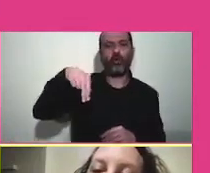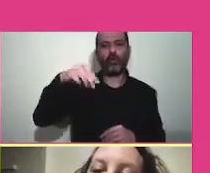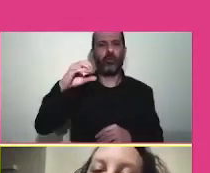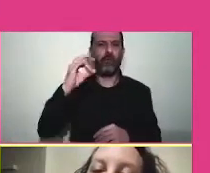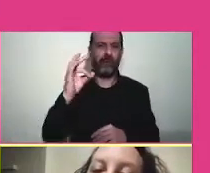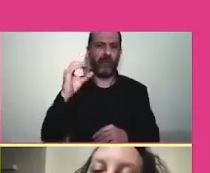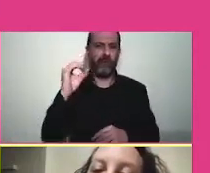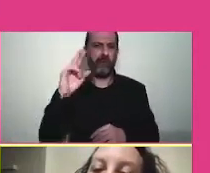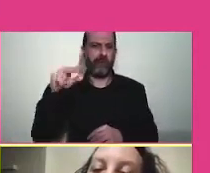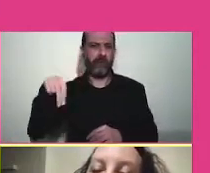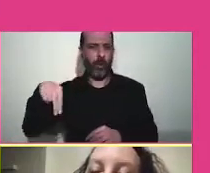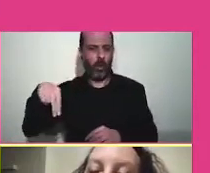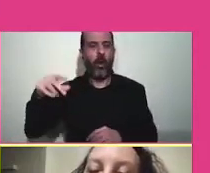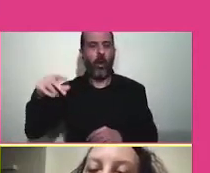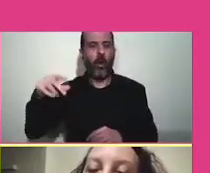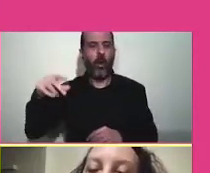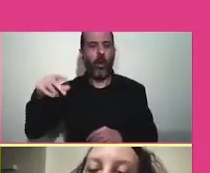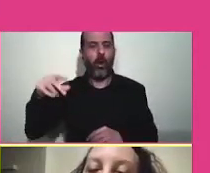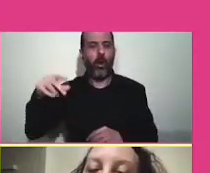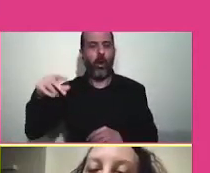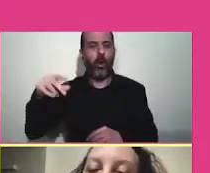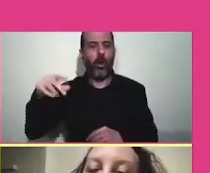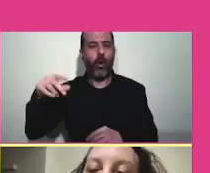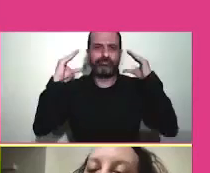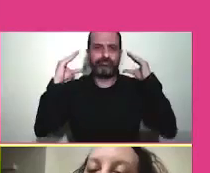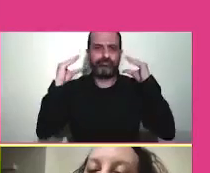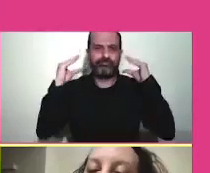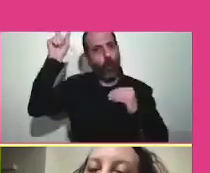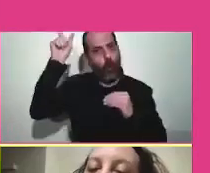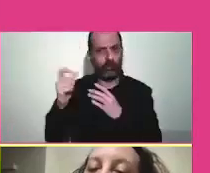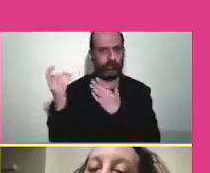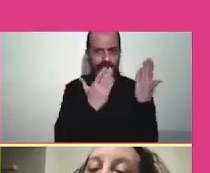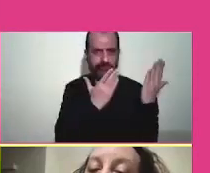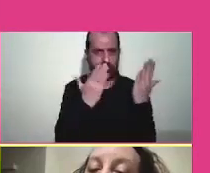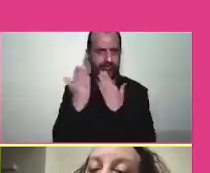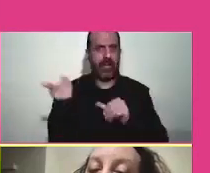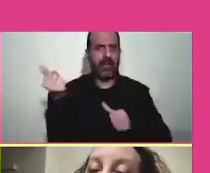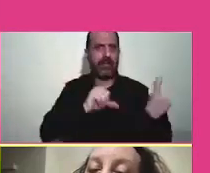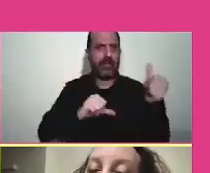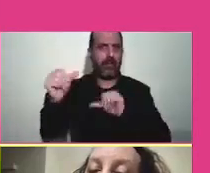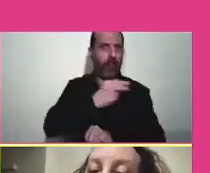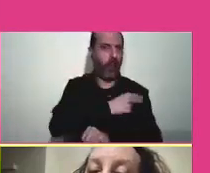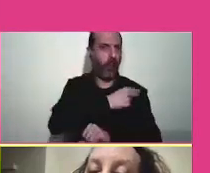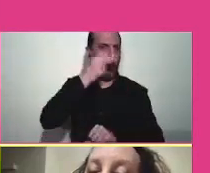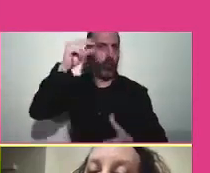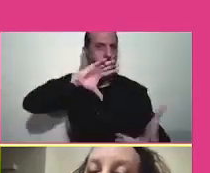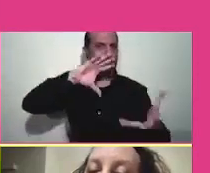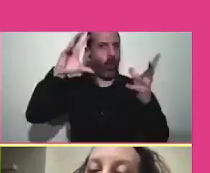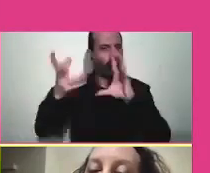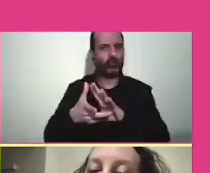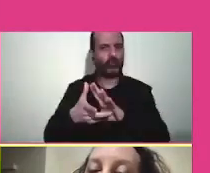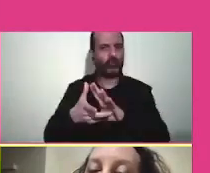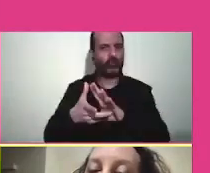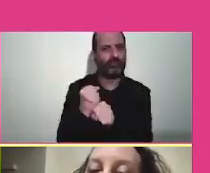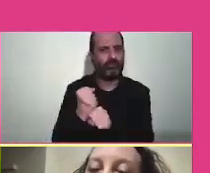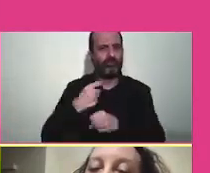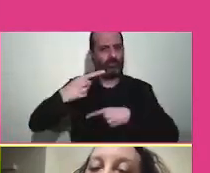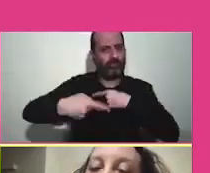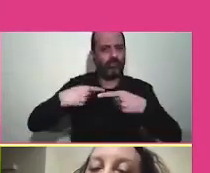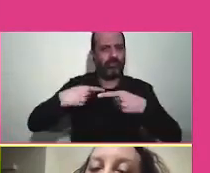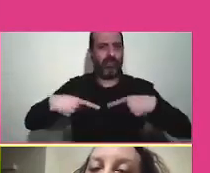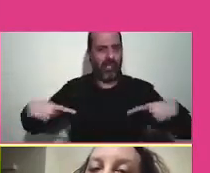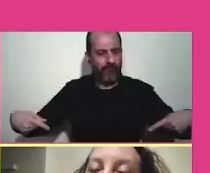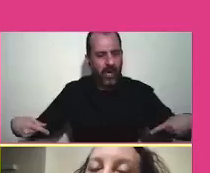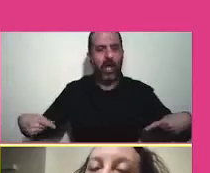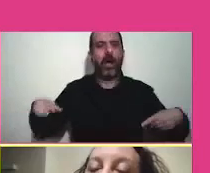του, αλλά σπούδασε χημεία, έγινε παγκοσμίως γνωστός, καθώς κατέκτησε Νόμπελ για την εργασία του πάνω στη χημεία θερεών